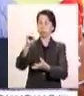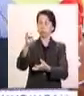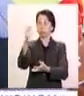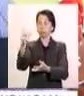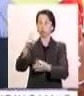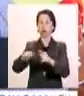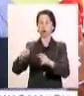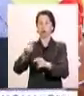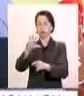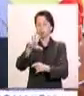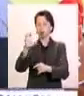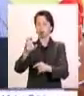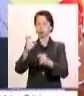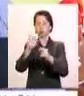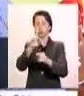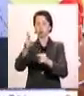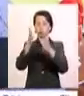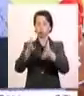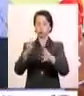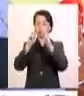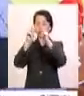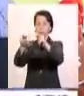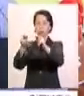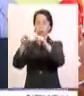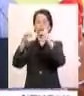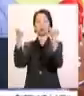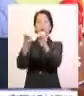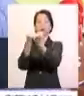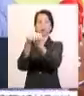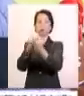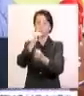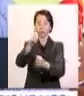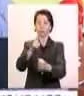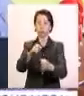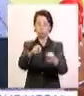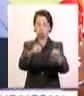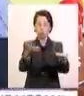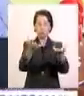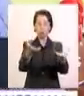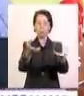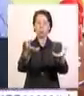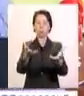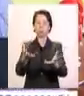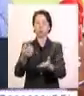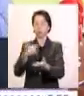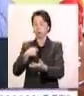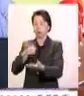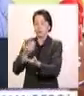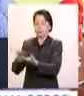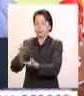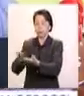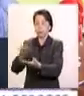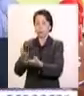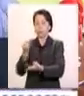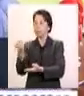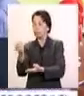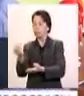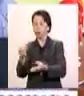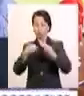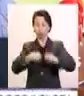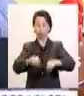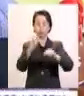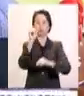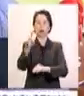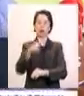tapi 500,000 orang nak pergi tengok bola dalam stadium, memang demand tu akan sendiri create